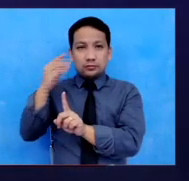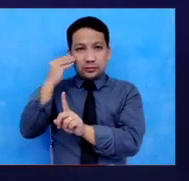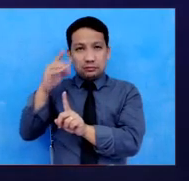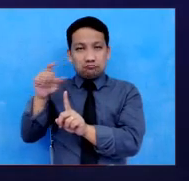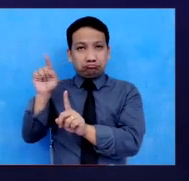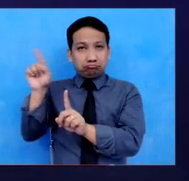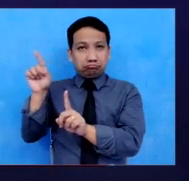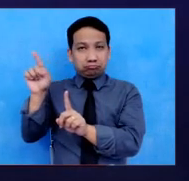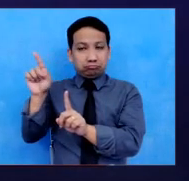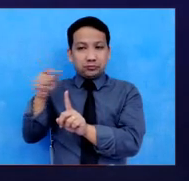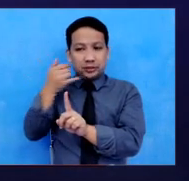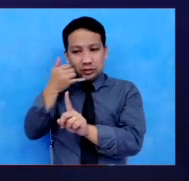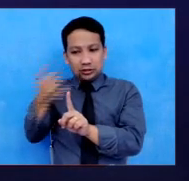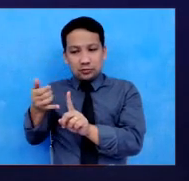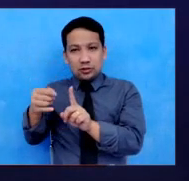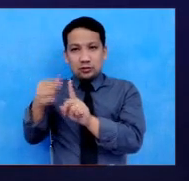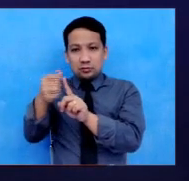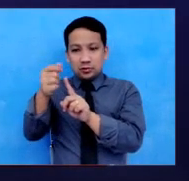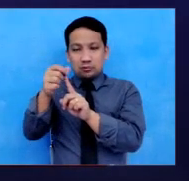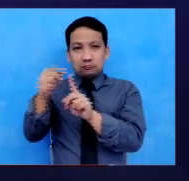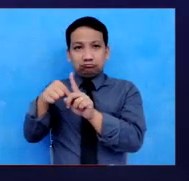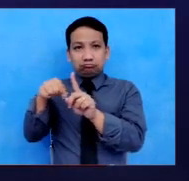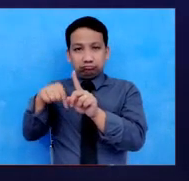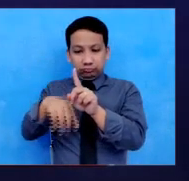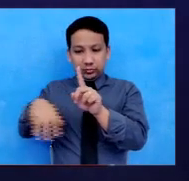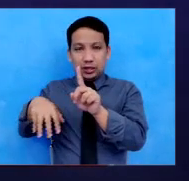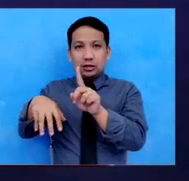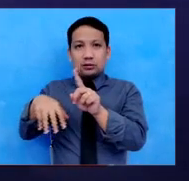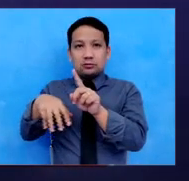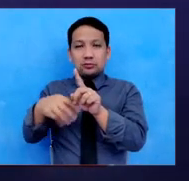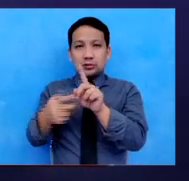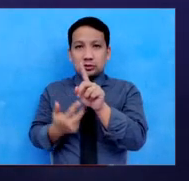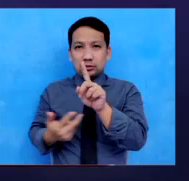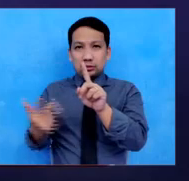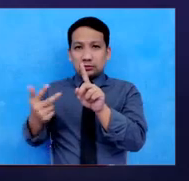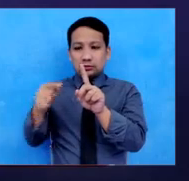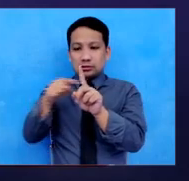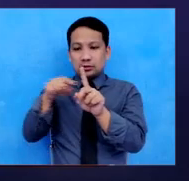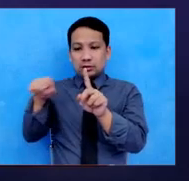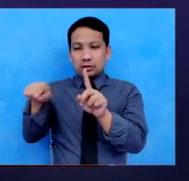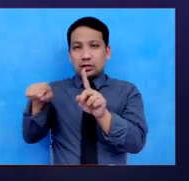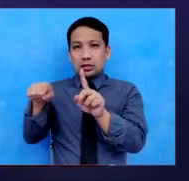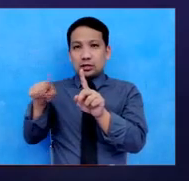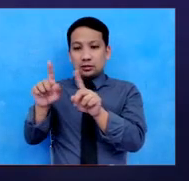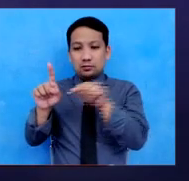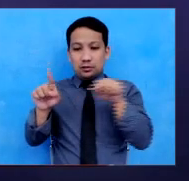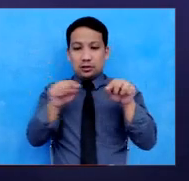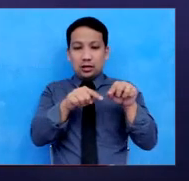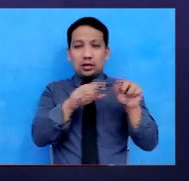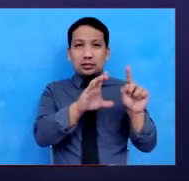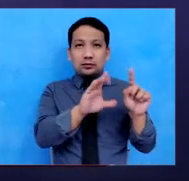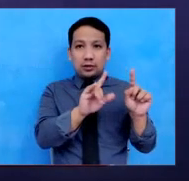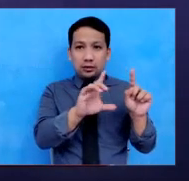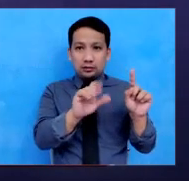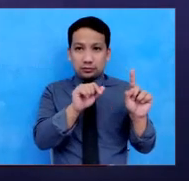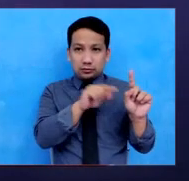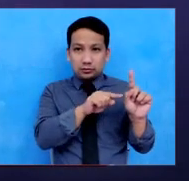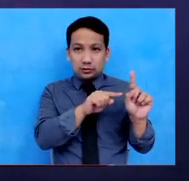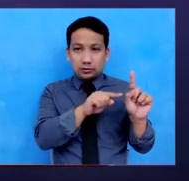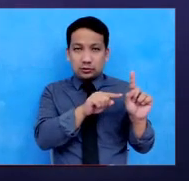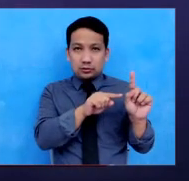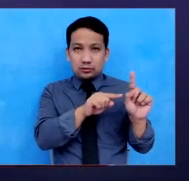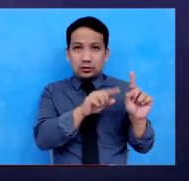kumontak sa mga commander ng mga gang sa Bilibid kabilang sina Alvin Labra ng Batang City Jail at Aldrin Galicia ng Sputnik